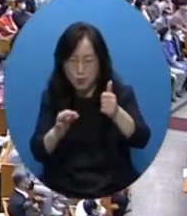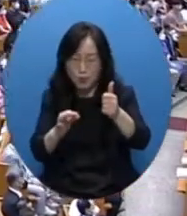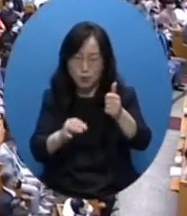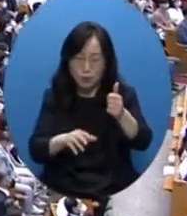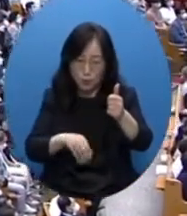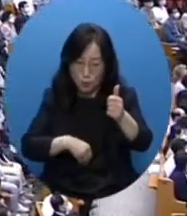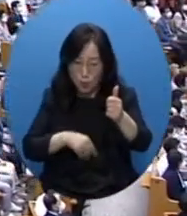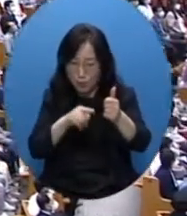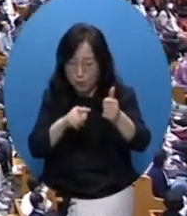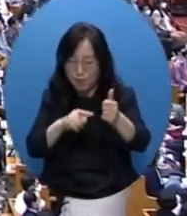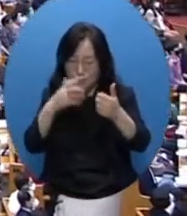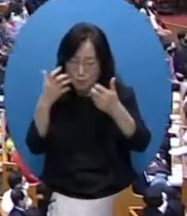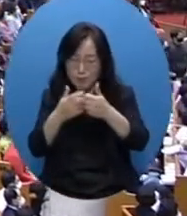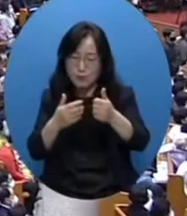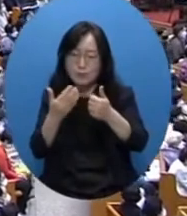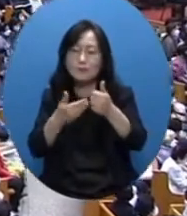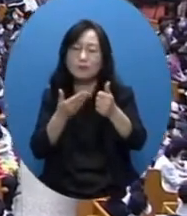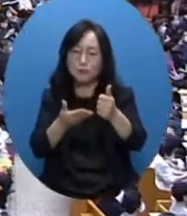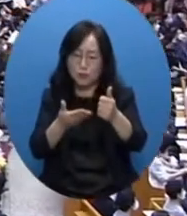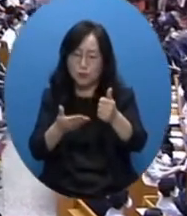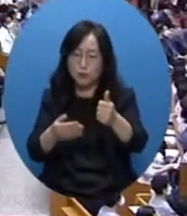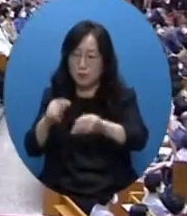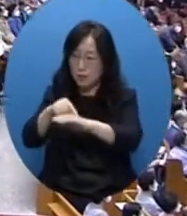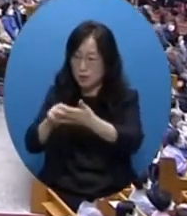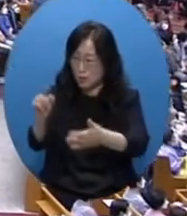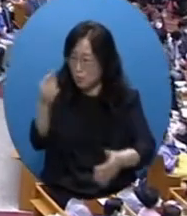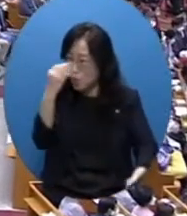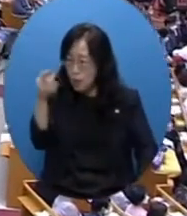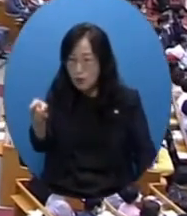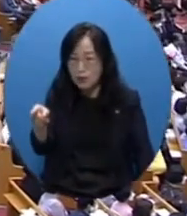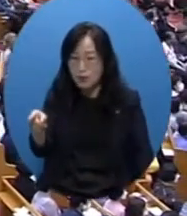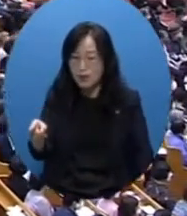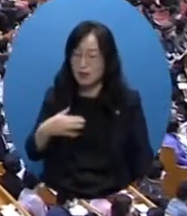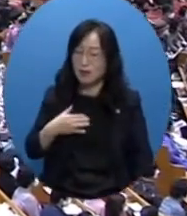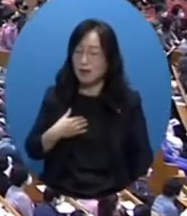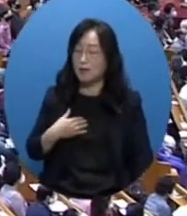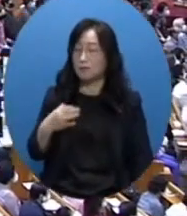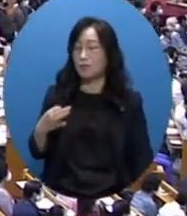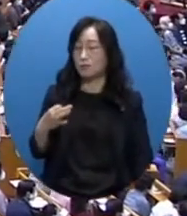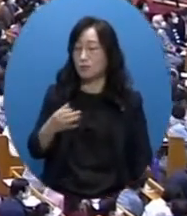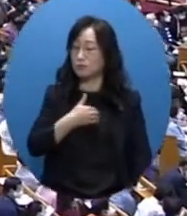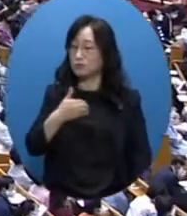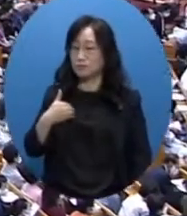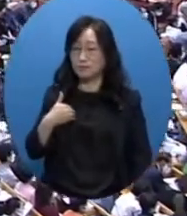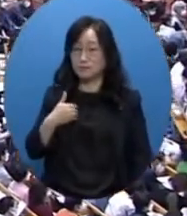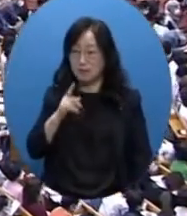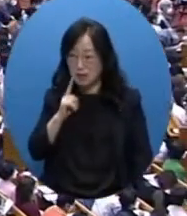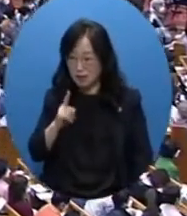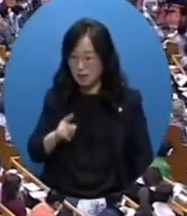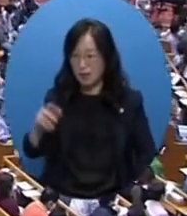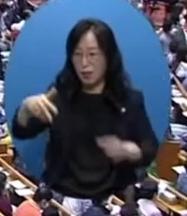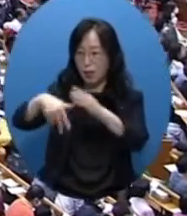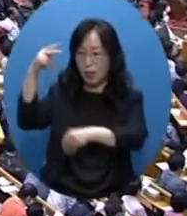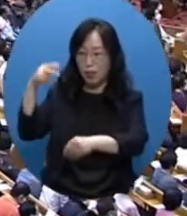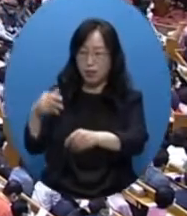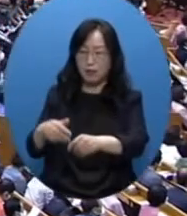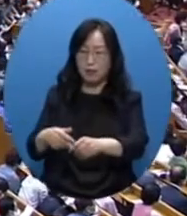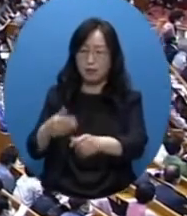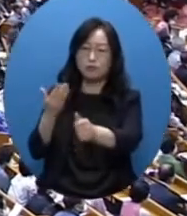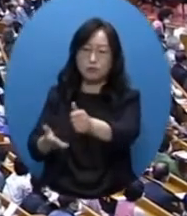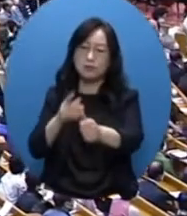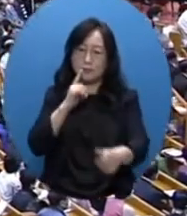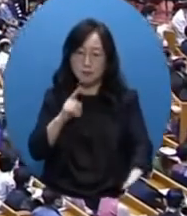채워주시고, 마음이 교만하여 내가 가졌다 하는 사람은 빈손으로 보내신다고 주님